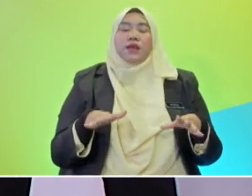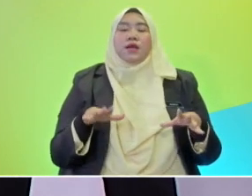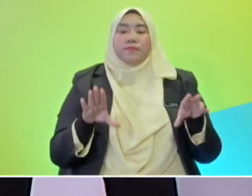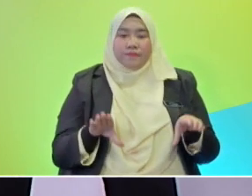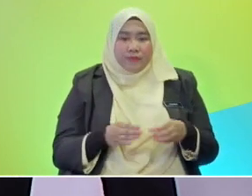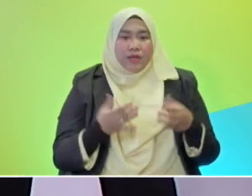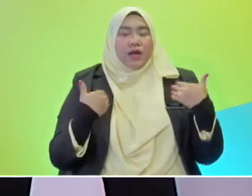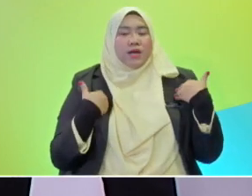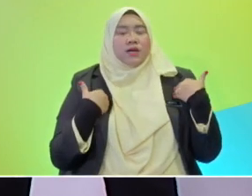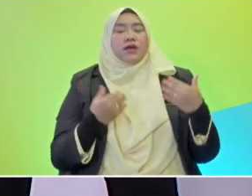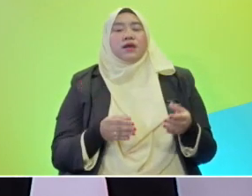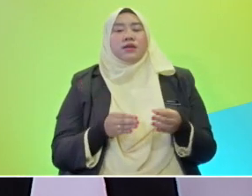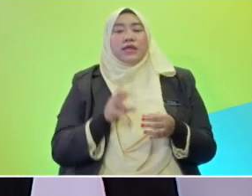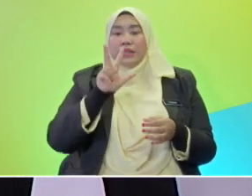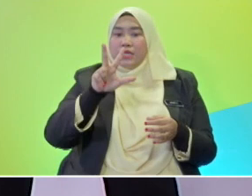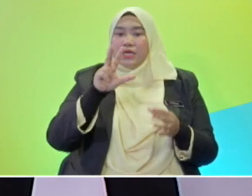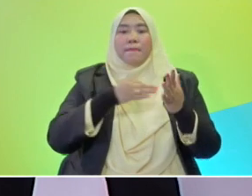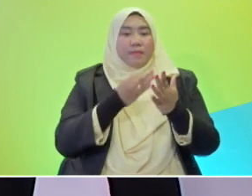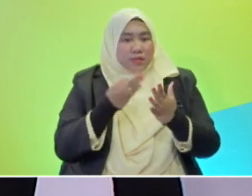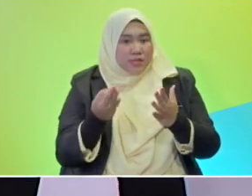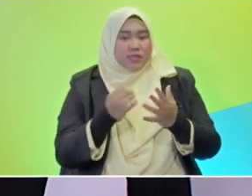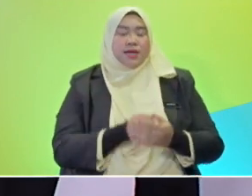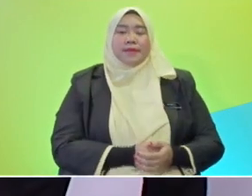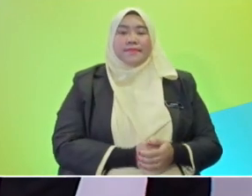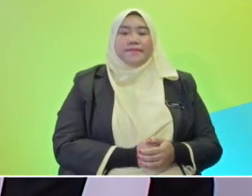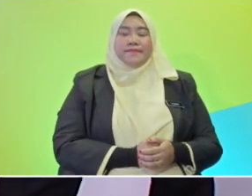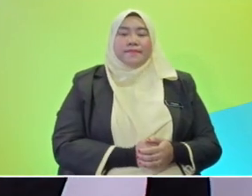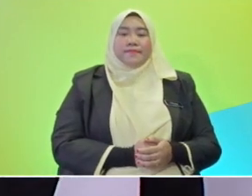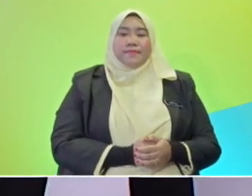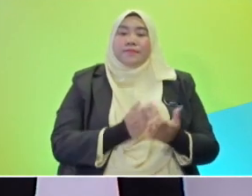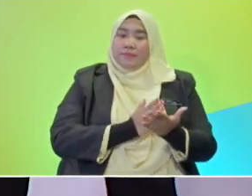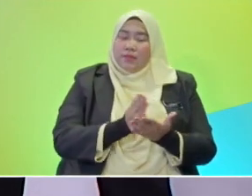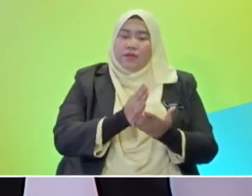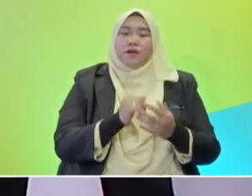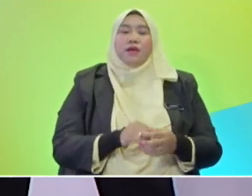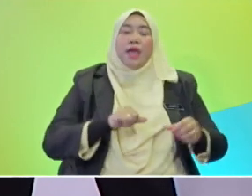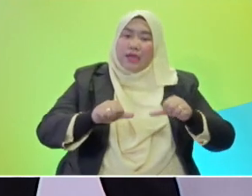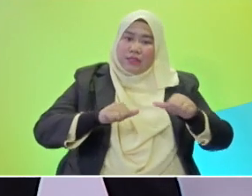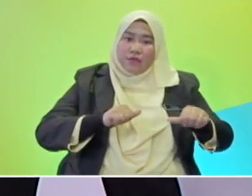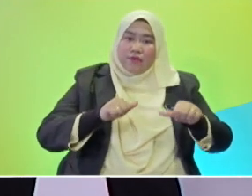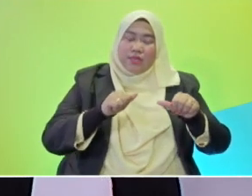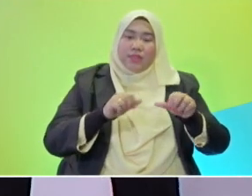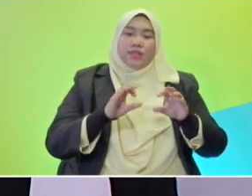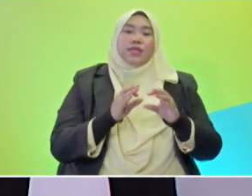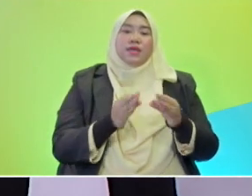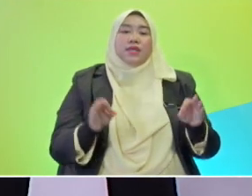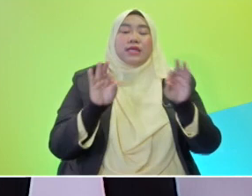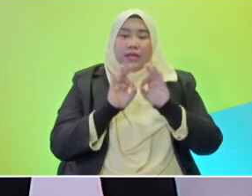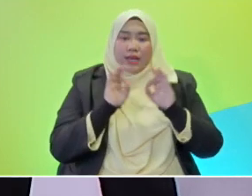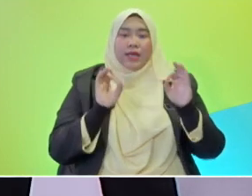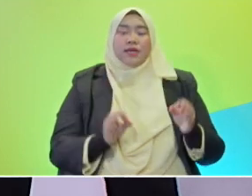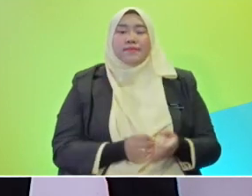serentak tiga-tiga sekali Baiklah seterusnya bagi activity nilai sebenarnya di sini si gereja dan